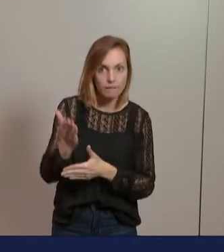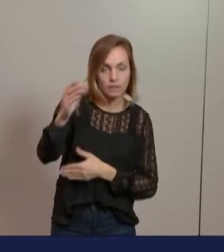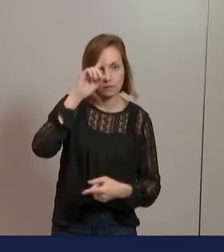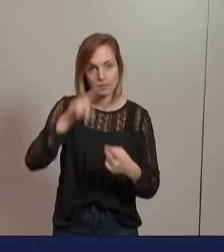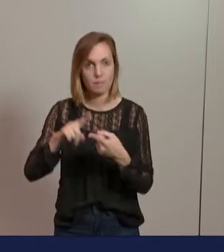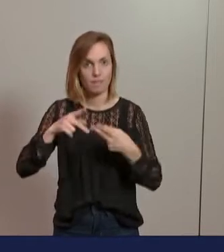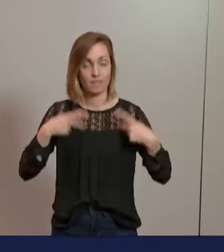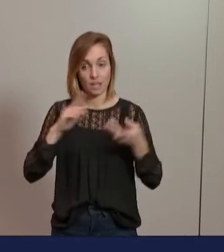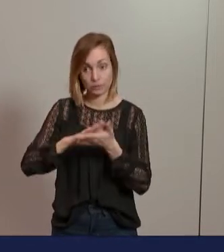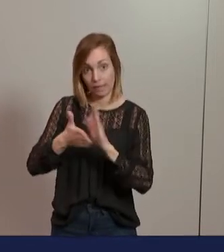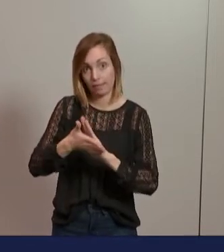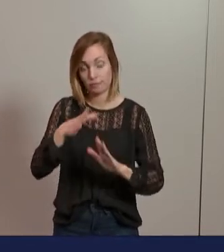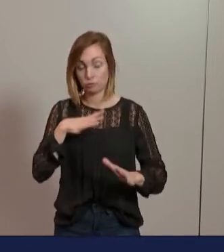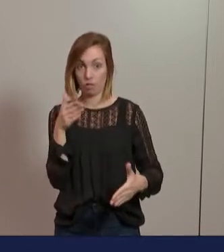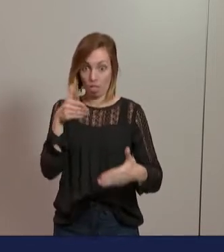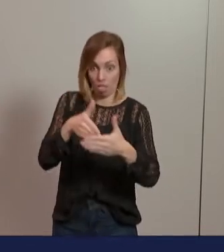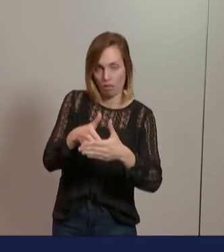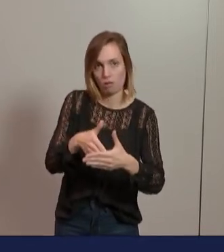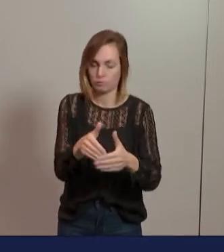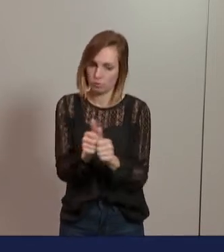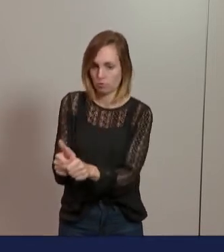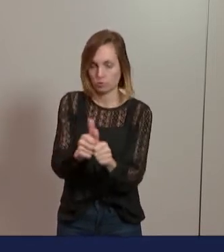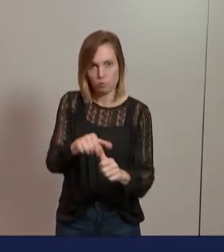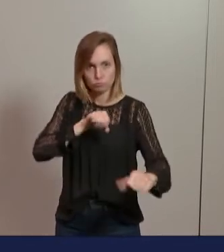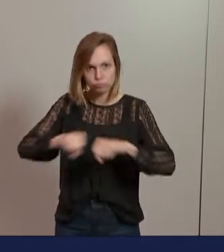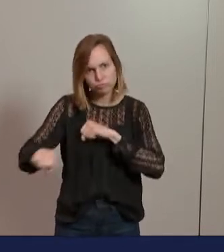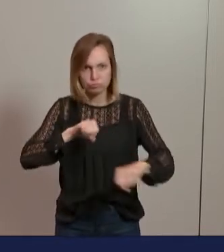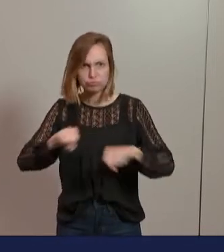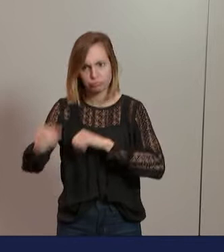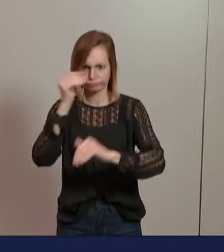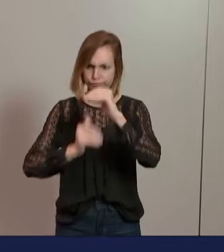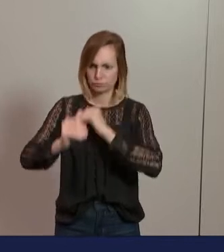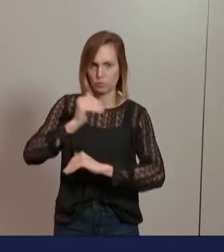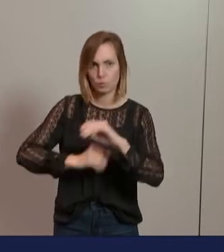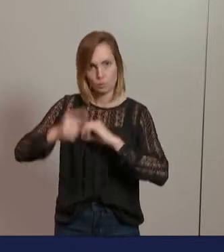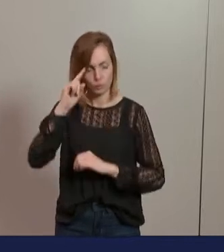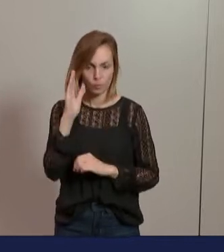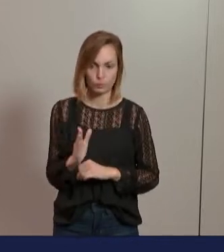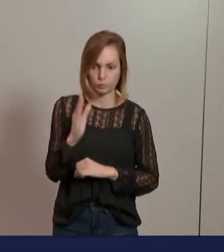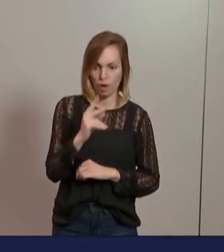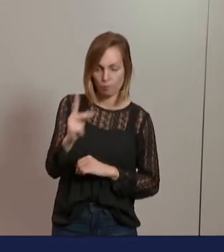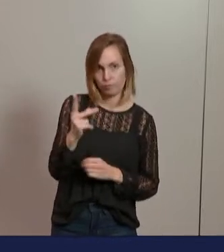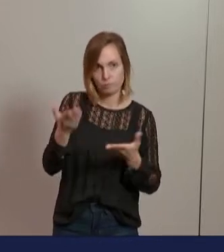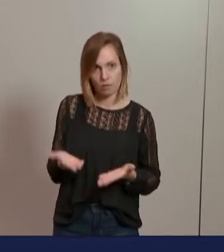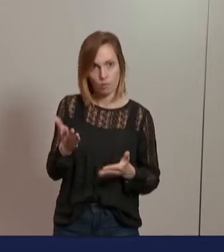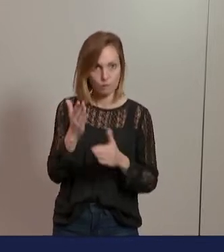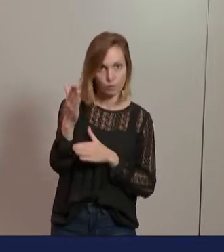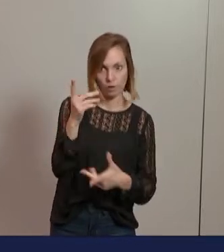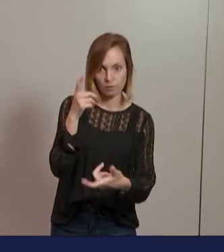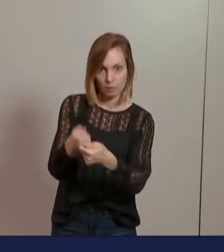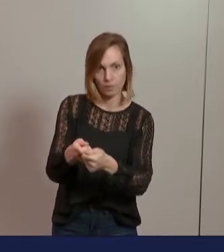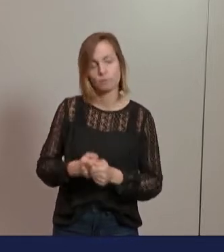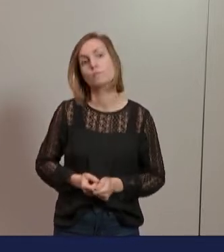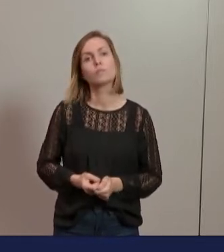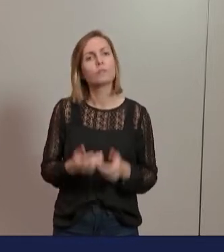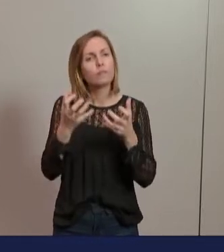des difficultés qu'elles rencontrent et élaborer ensemble un plan d'action visant à répondre au mieux aux besoins actuels et futurs. Notre